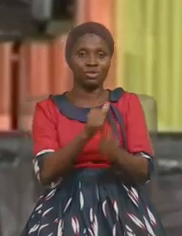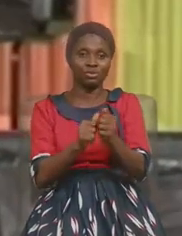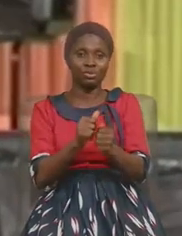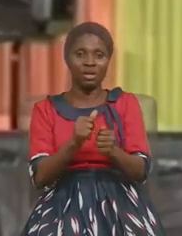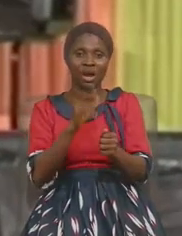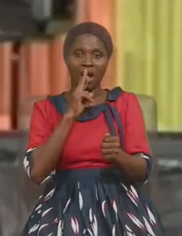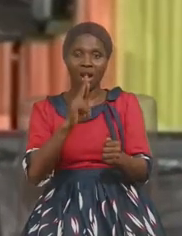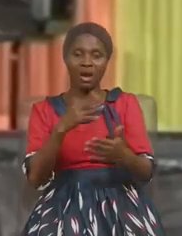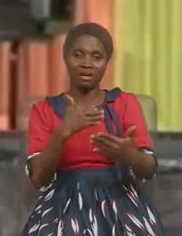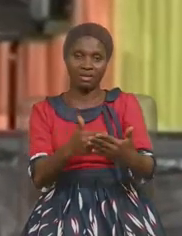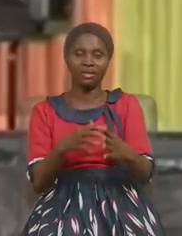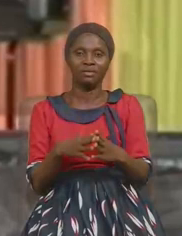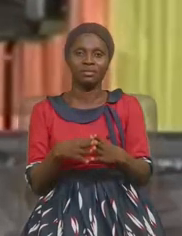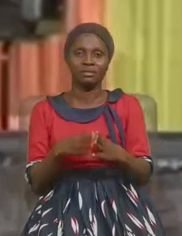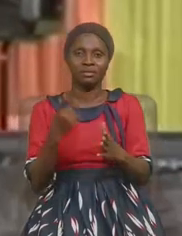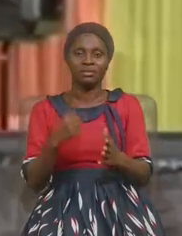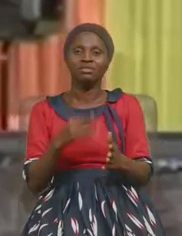loin, les païens,